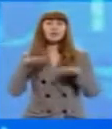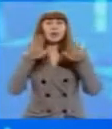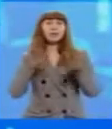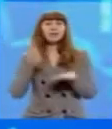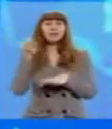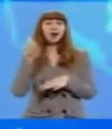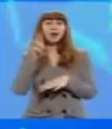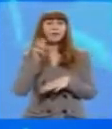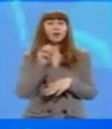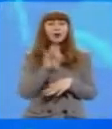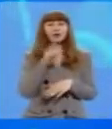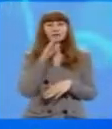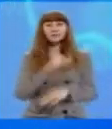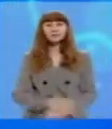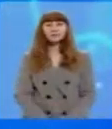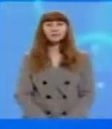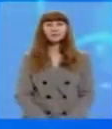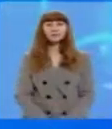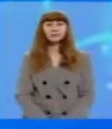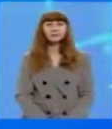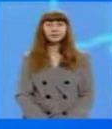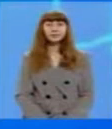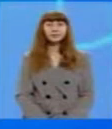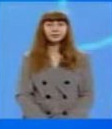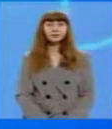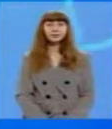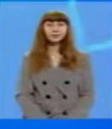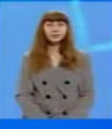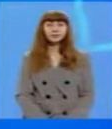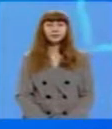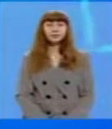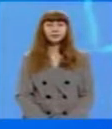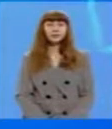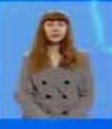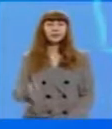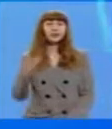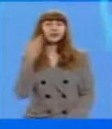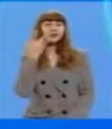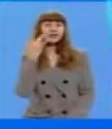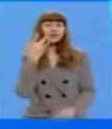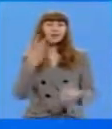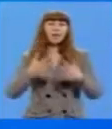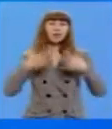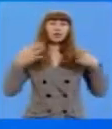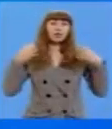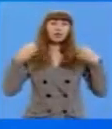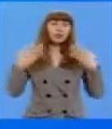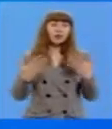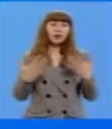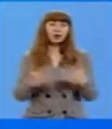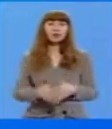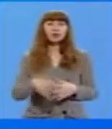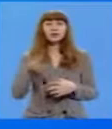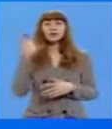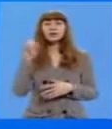мен жас өспірімдерге арналады. Қостанай қаласында татар башқұрт мәдениетінің жүздеген өкілдерін жинаған мереке